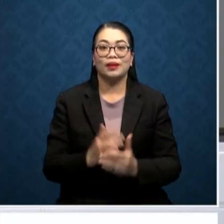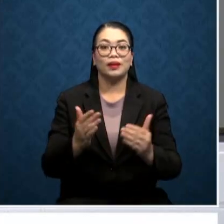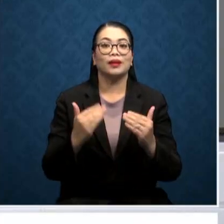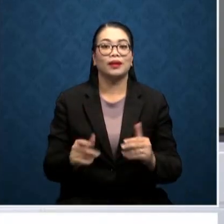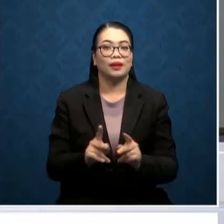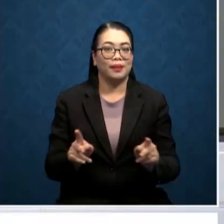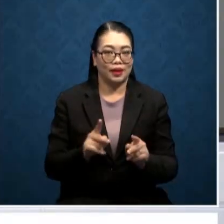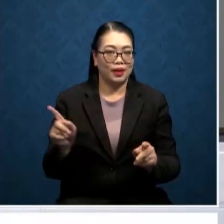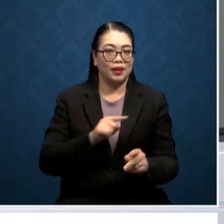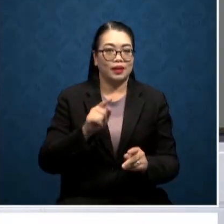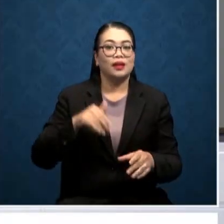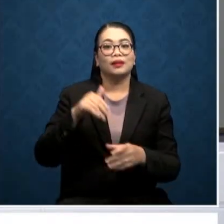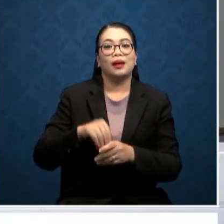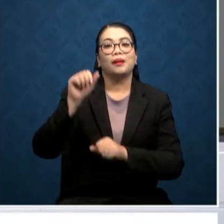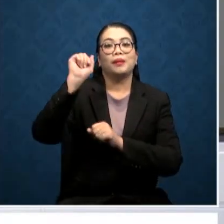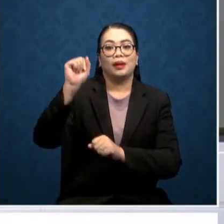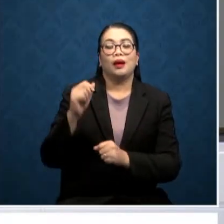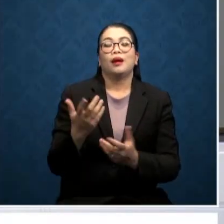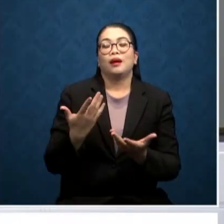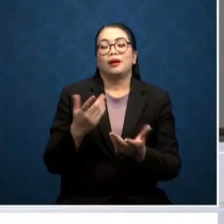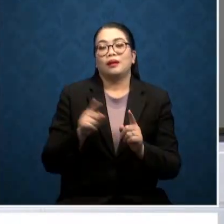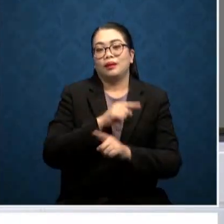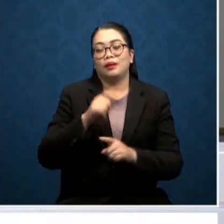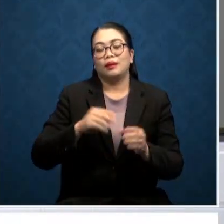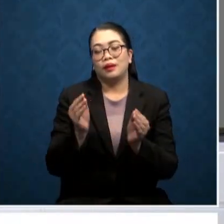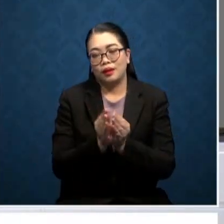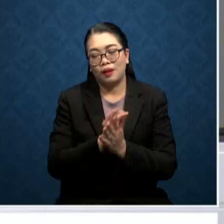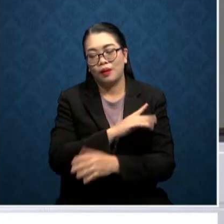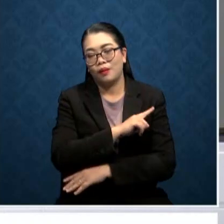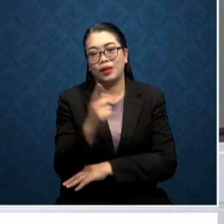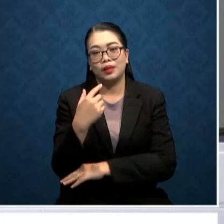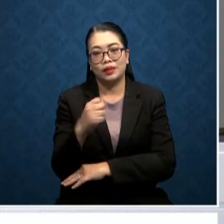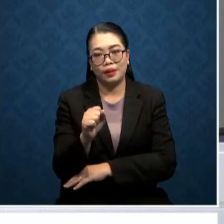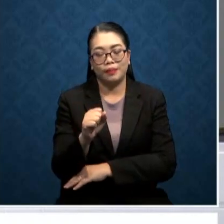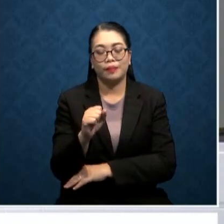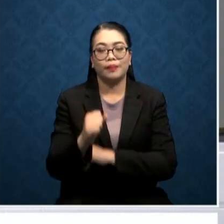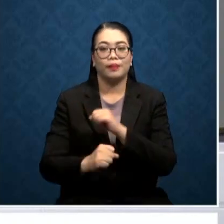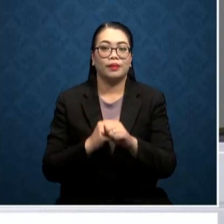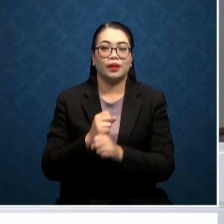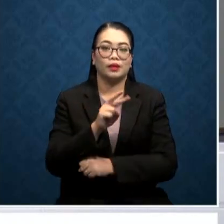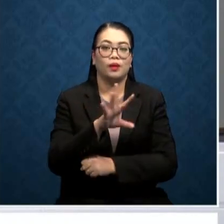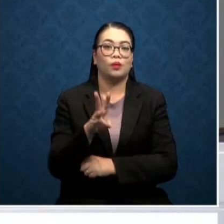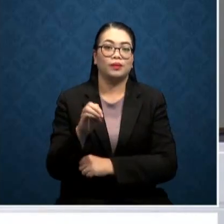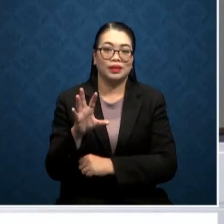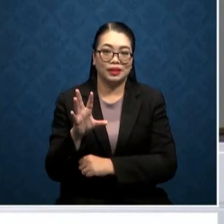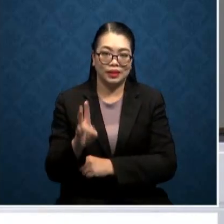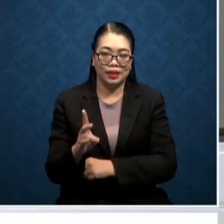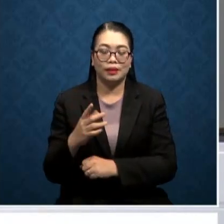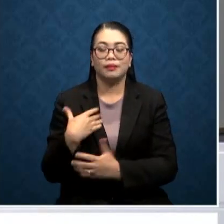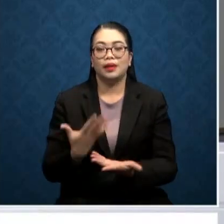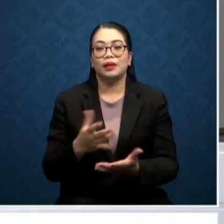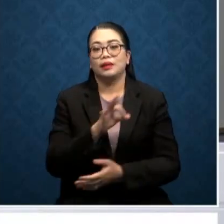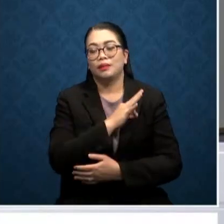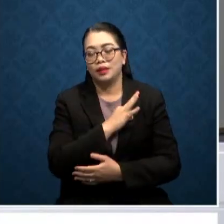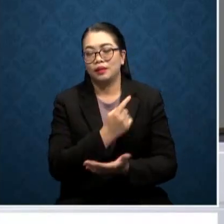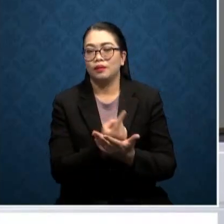การเลือกตั้งได้ประกาศผลการเลือกตั้งสมาชิกวุฒิสภาเมื่อวันที่10กรกฎาคม2567ซึ่งมีผลให้สมาชิก